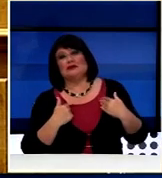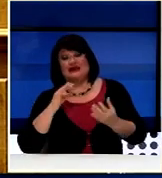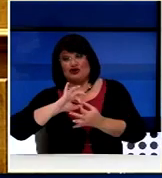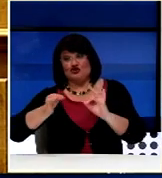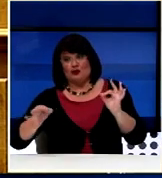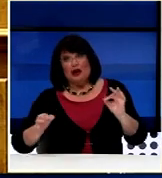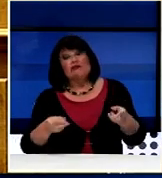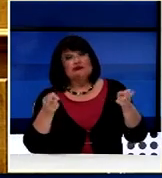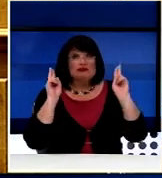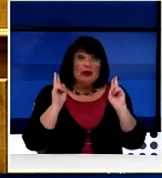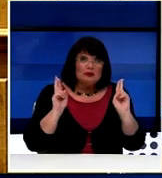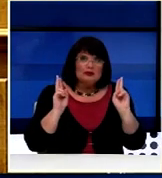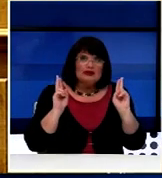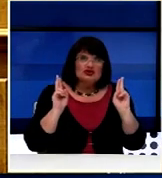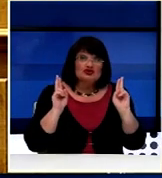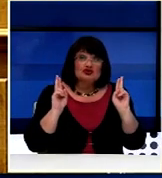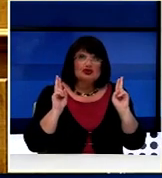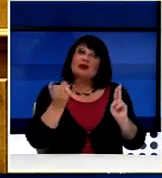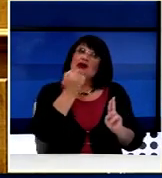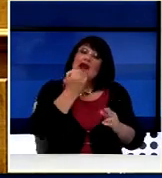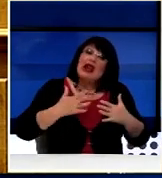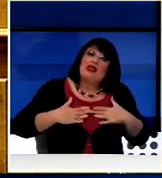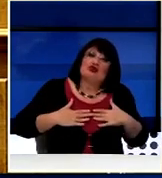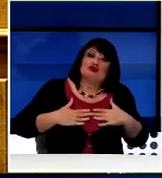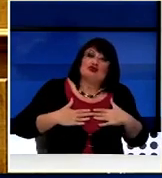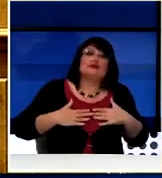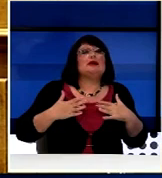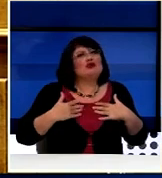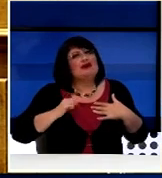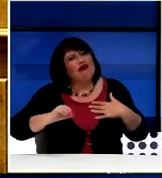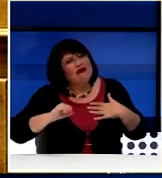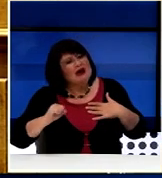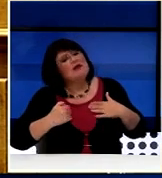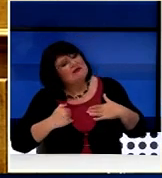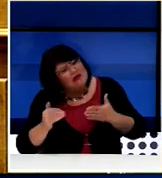μακάρι να μην δικαιώσει τους δικούς μας φόβους. Το λέω με ειλικρίνεια.